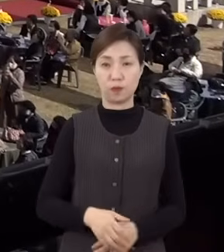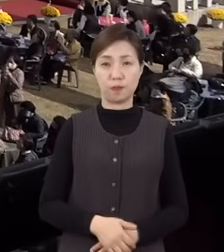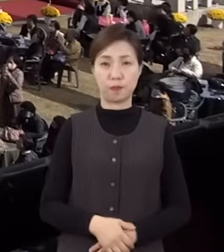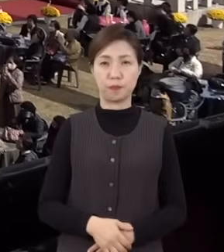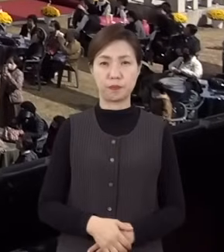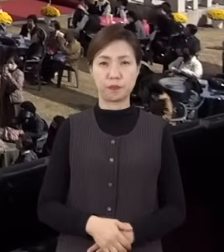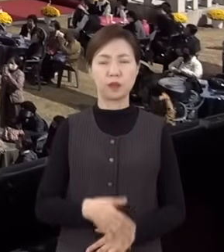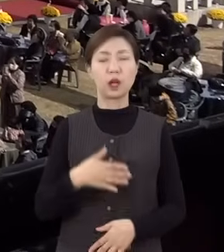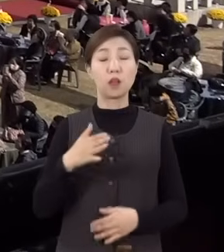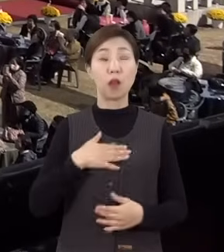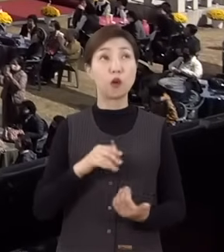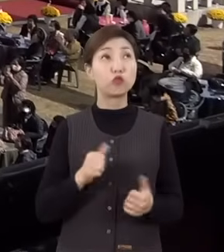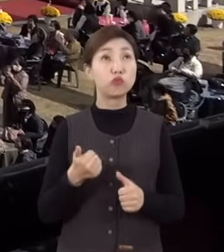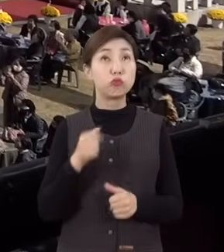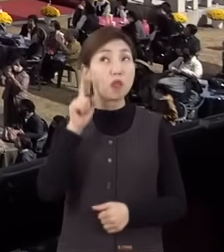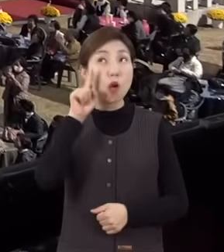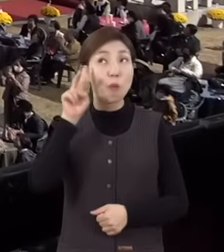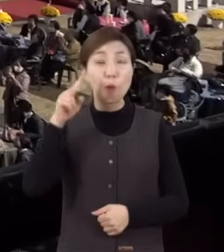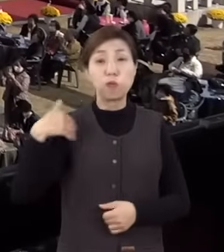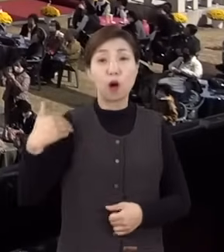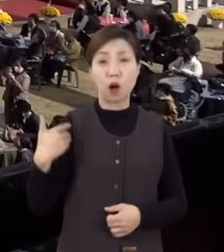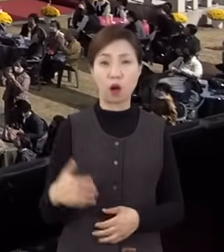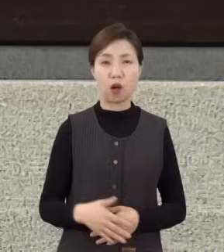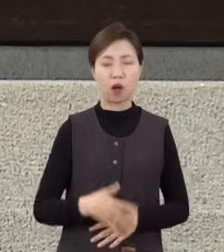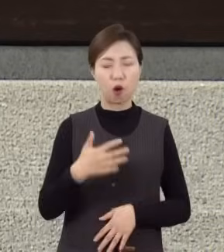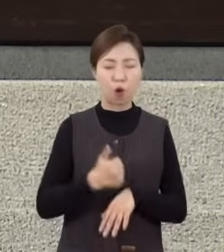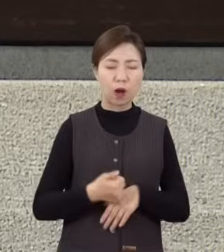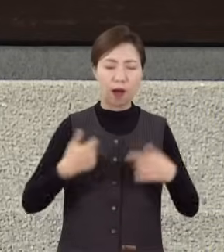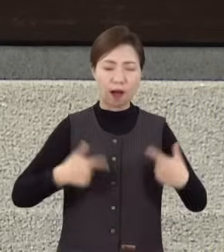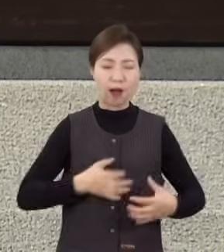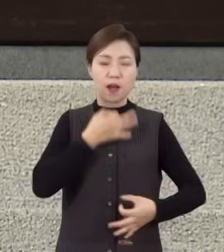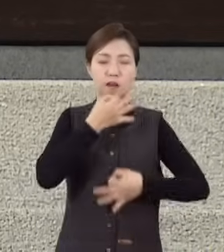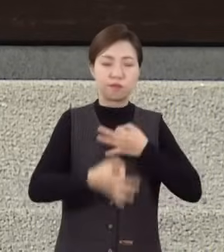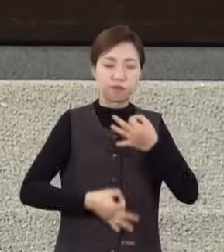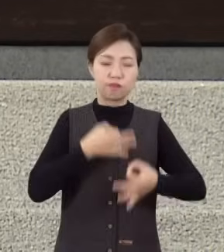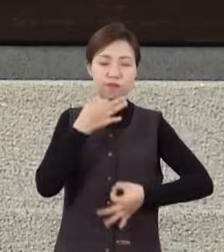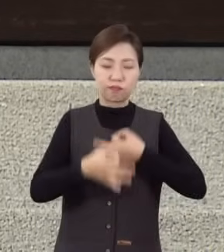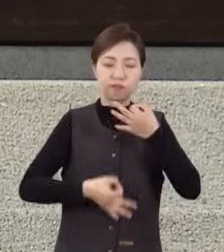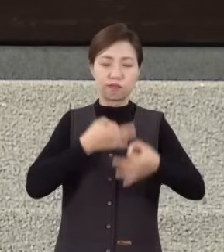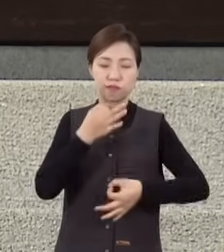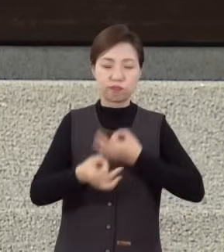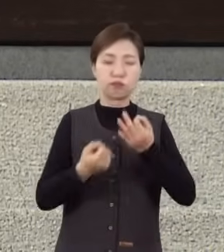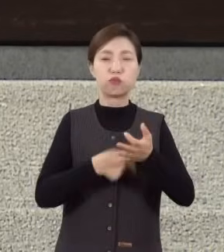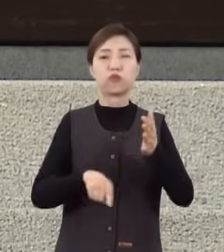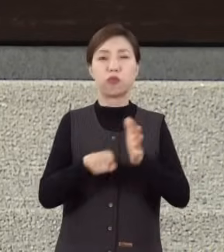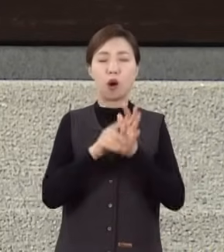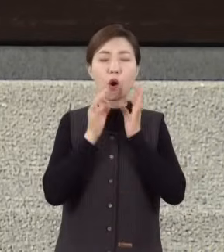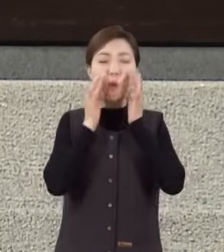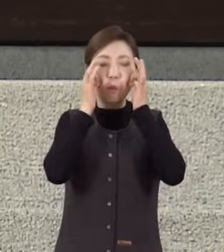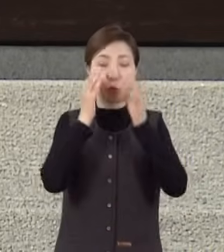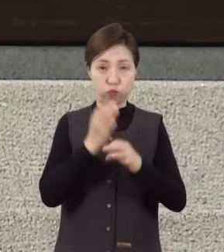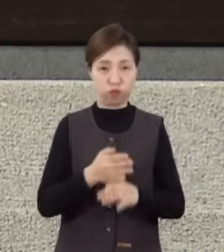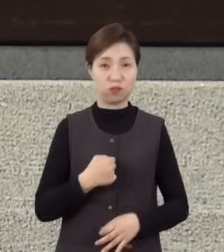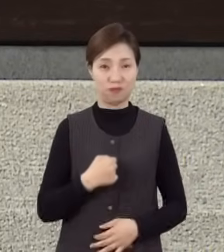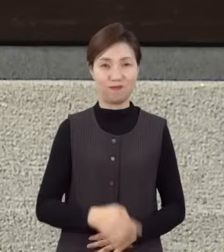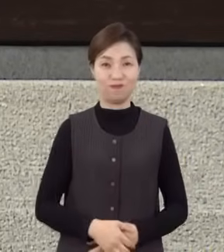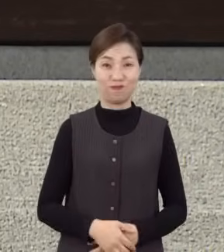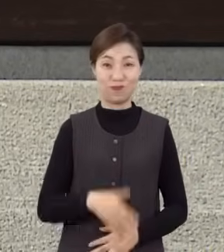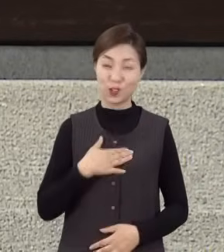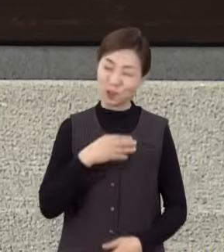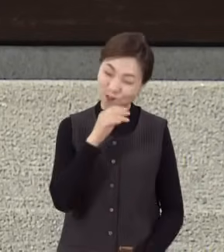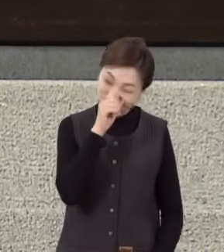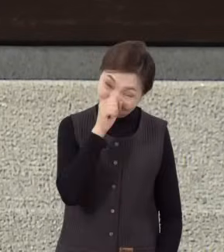줄 모르기 때문에 매일매일 염불해요. 예? 죽을 때 죽더라도 뭐하고 죽게? 염불하다 죽으려고.